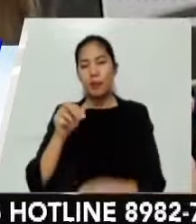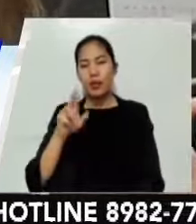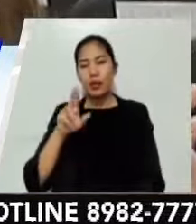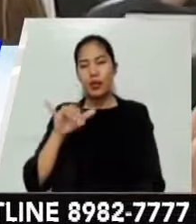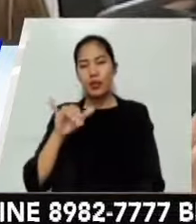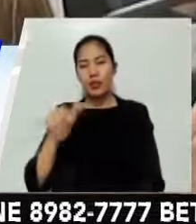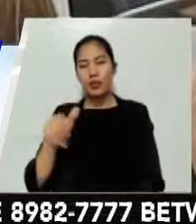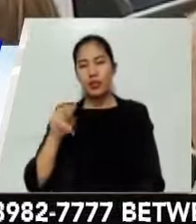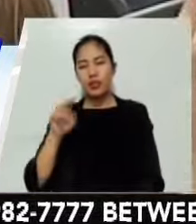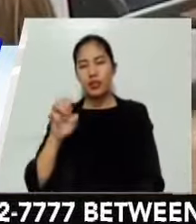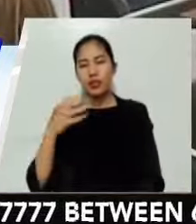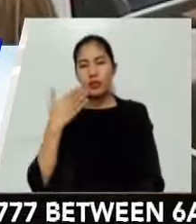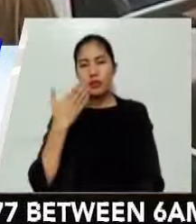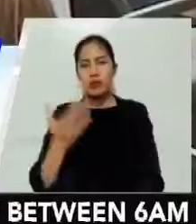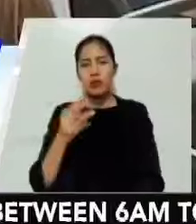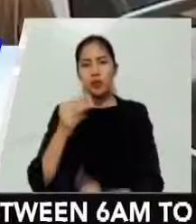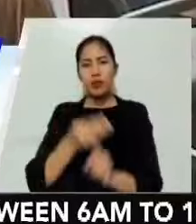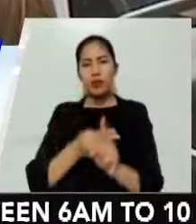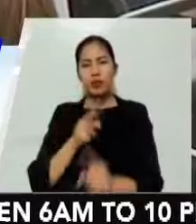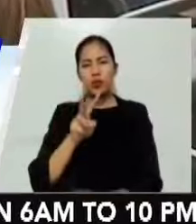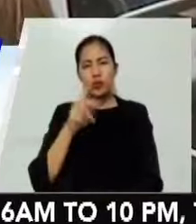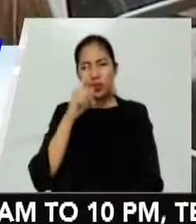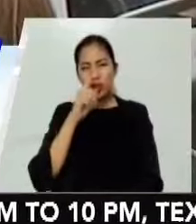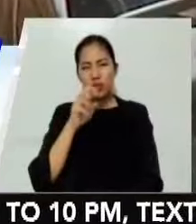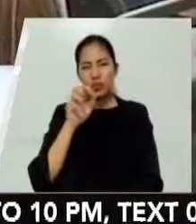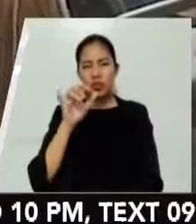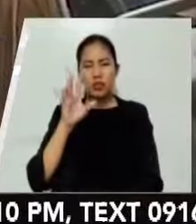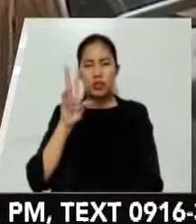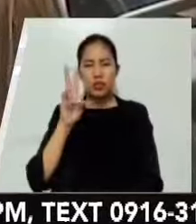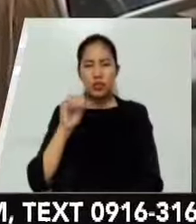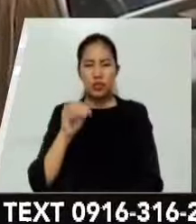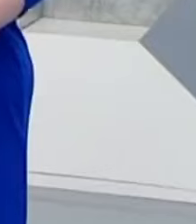2 sa edad na 60.